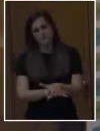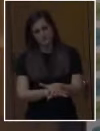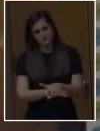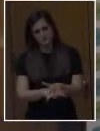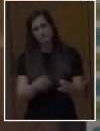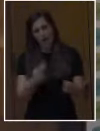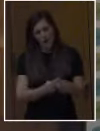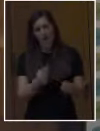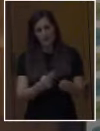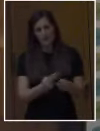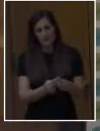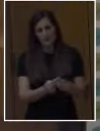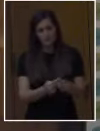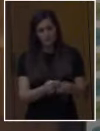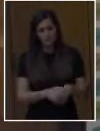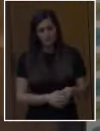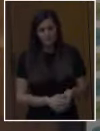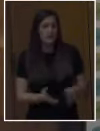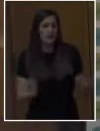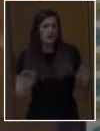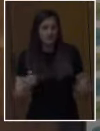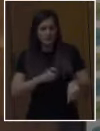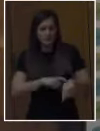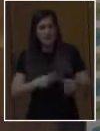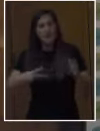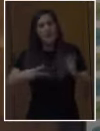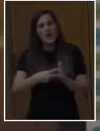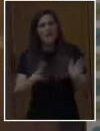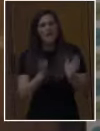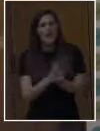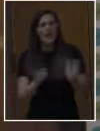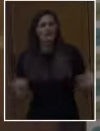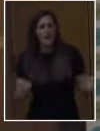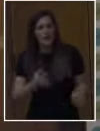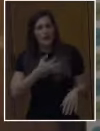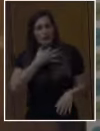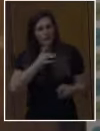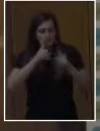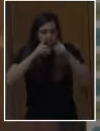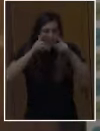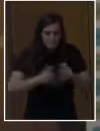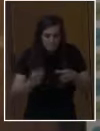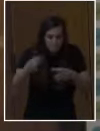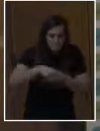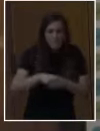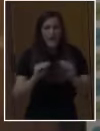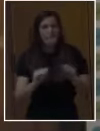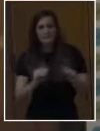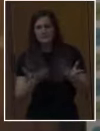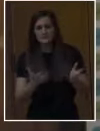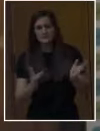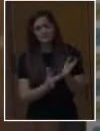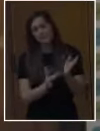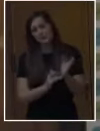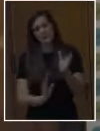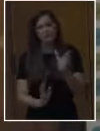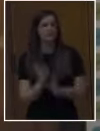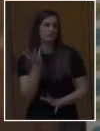προφανώς δεν γίνεται το 2017 να μην αξιοποιούμε τα μέσα και την τεχνολογία για να μπορέσουμε να κάνουμε πιο